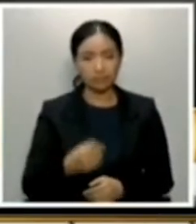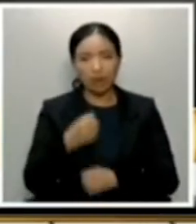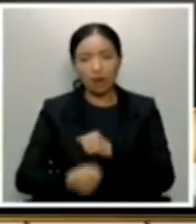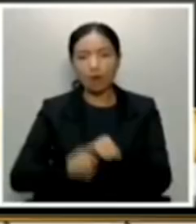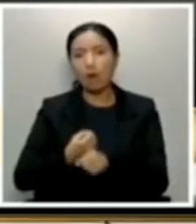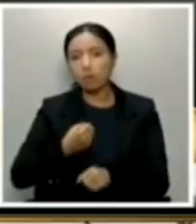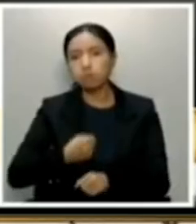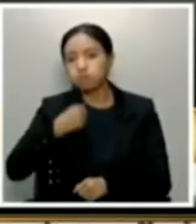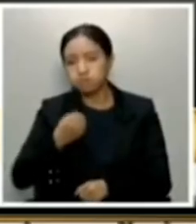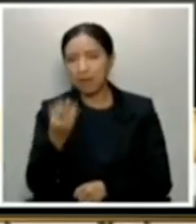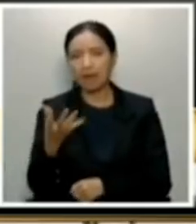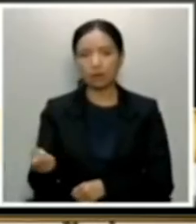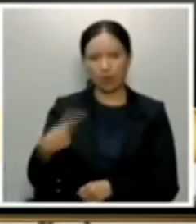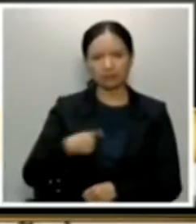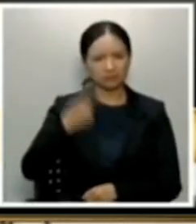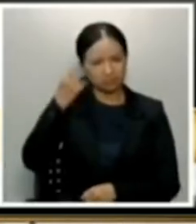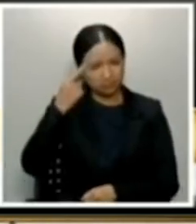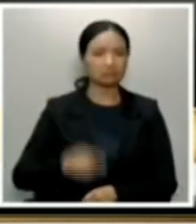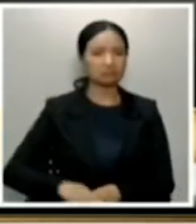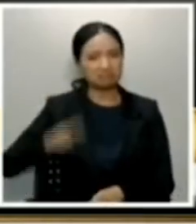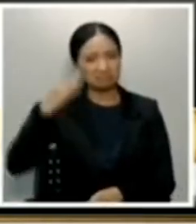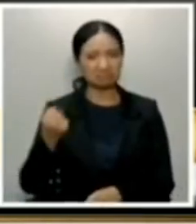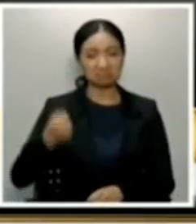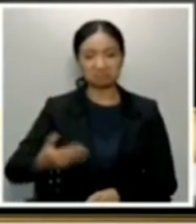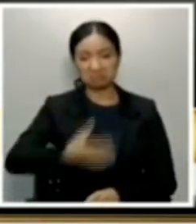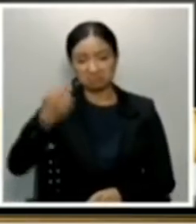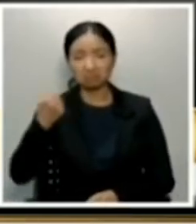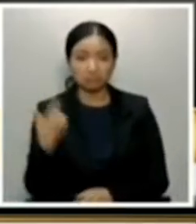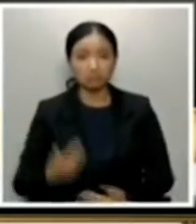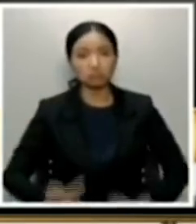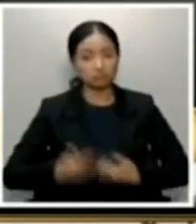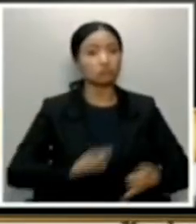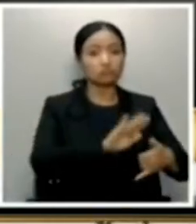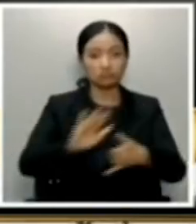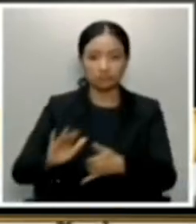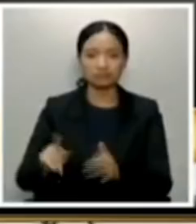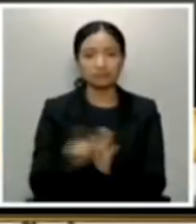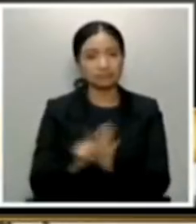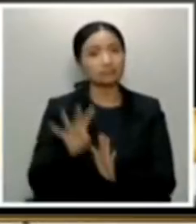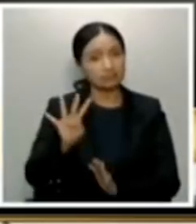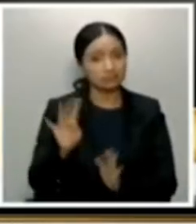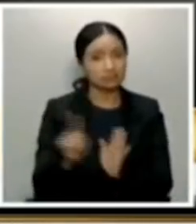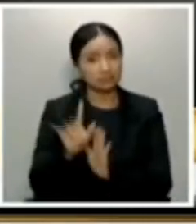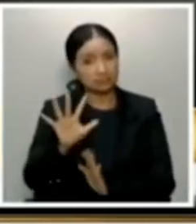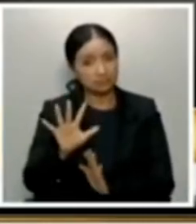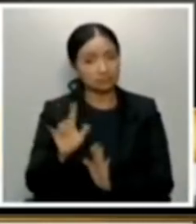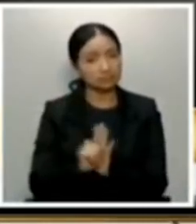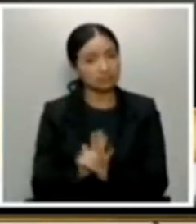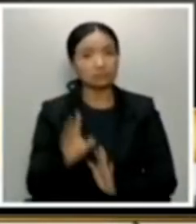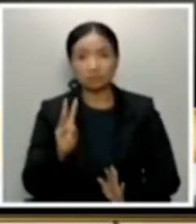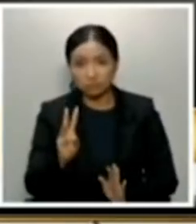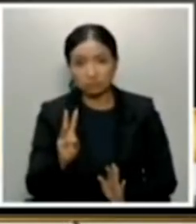าดิฉันทั้งนั้นล้วนเผชิญกับการรัฐประหารอย่างน้อยๆในชีวิตของท่าน4ครั้ง5ครั้ง6